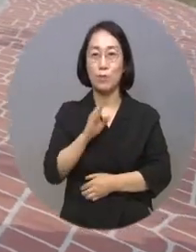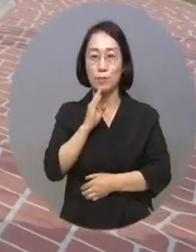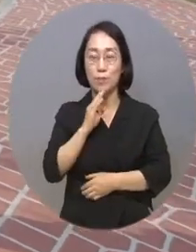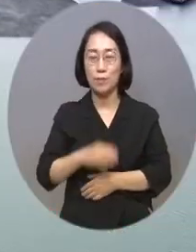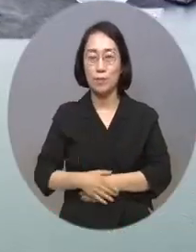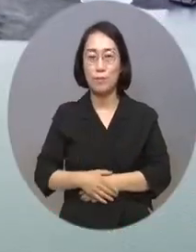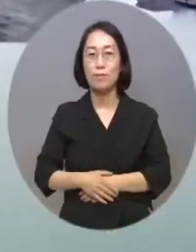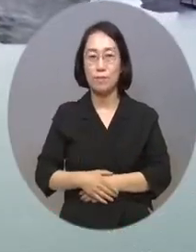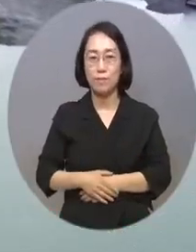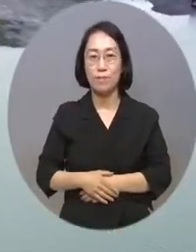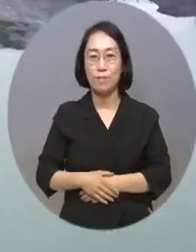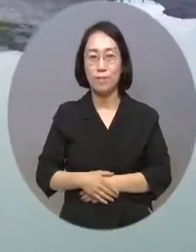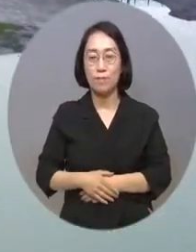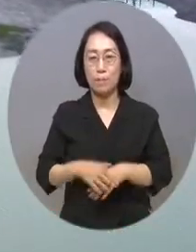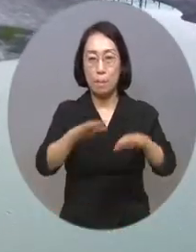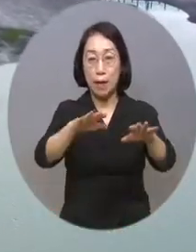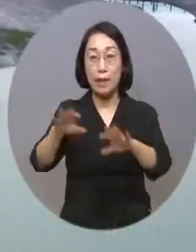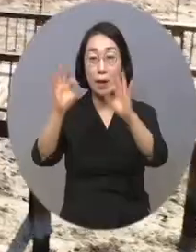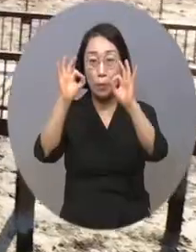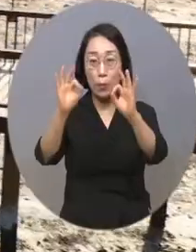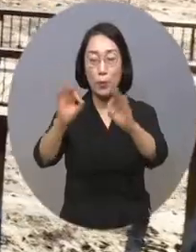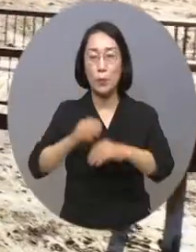한번 보시죠.